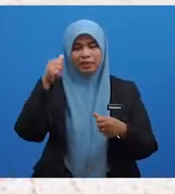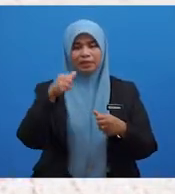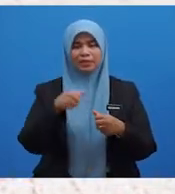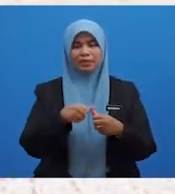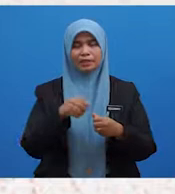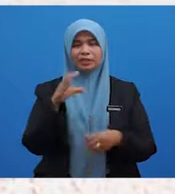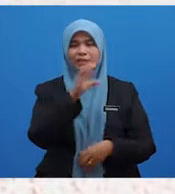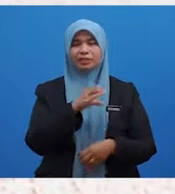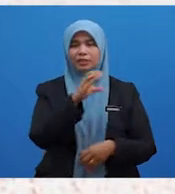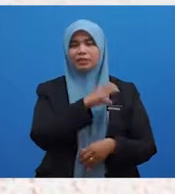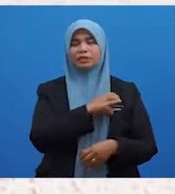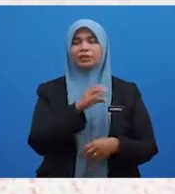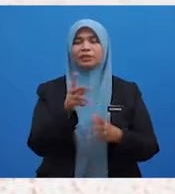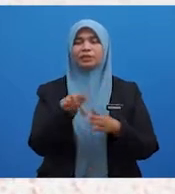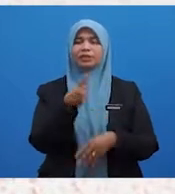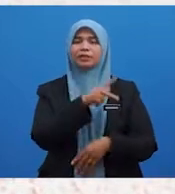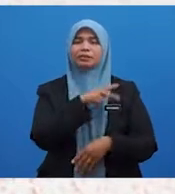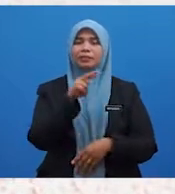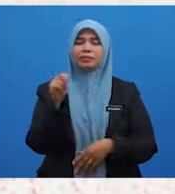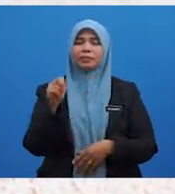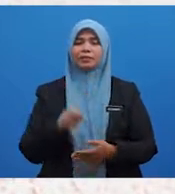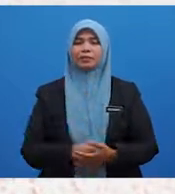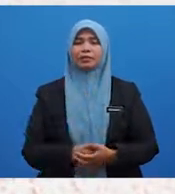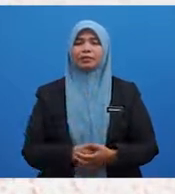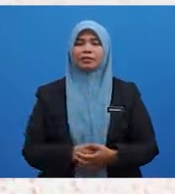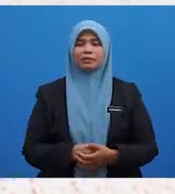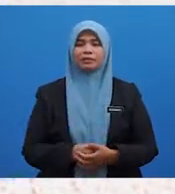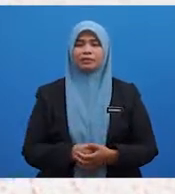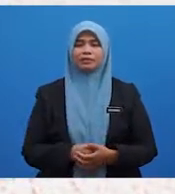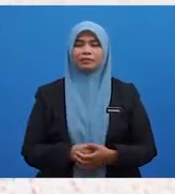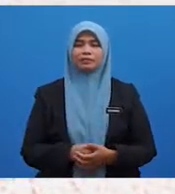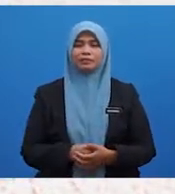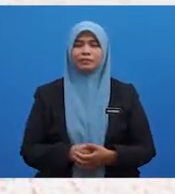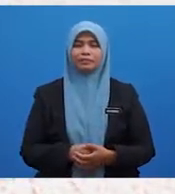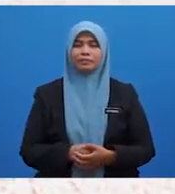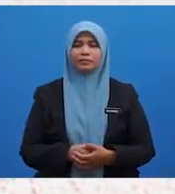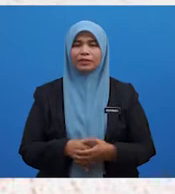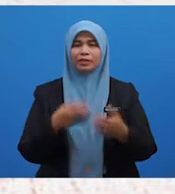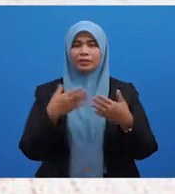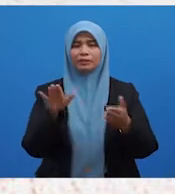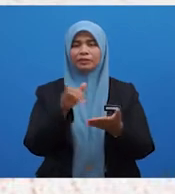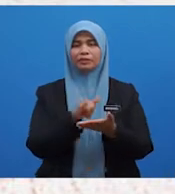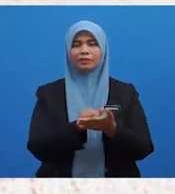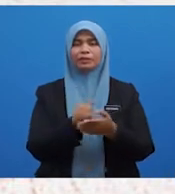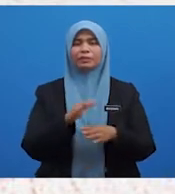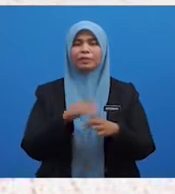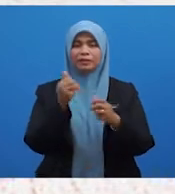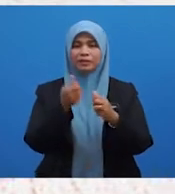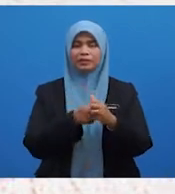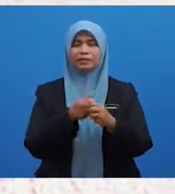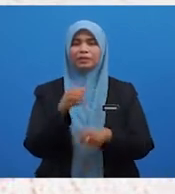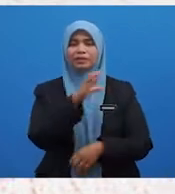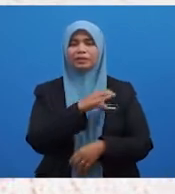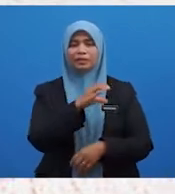mengingati ciri-ciri kepemimpinan. Kemudian, pada